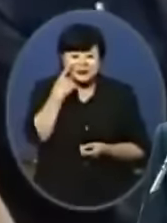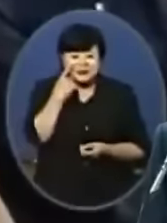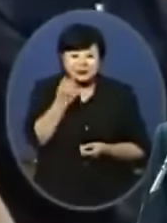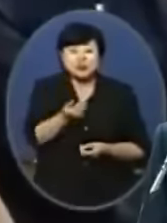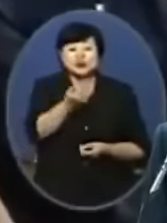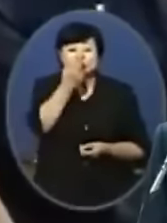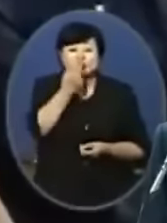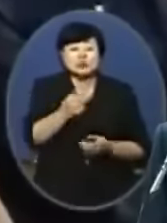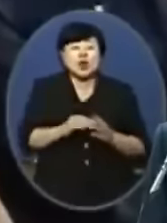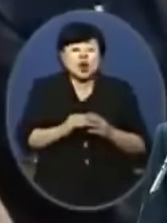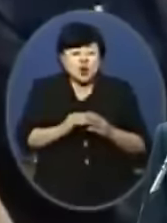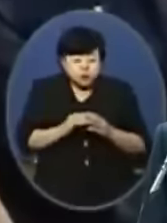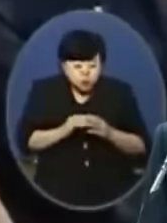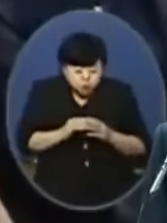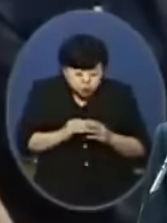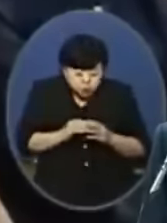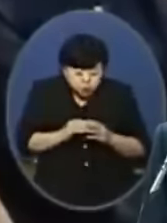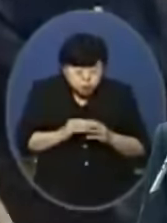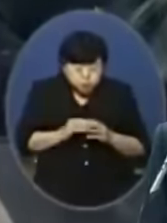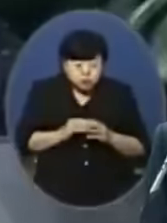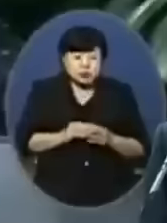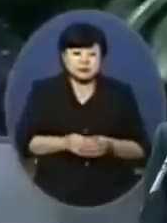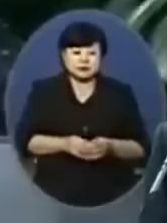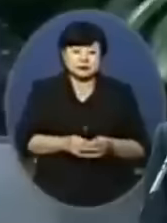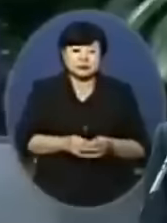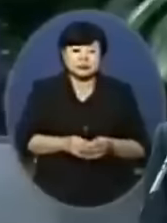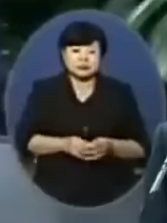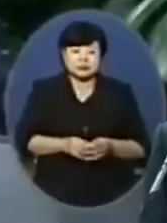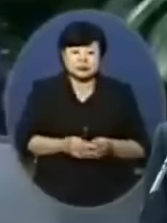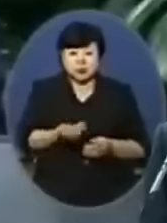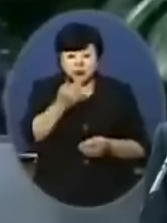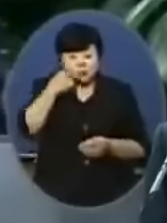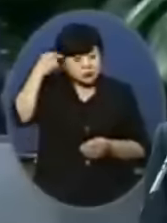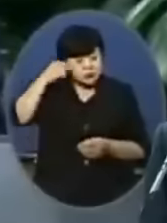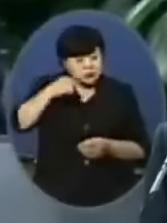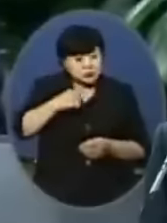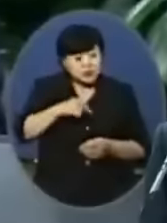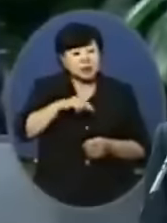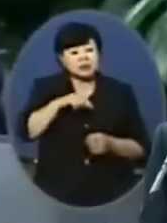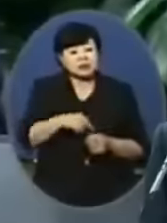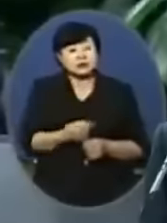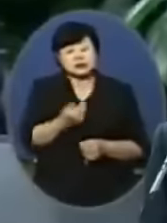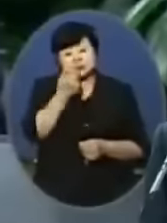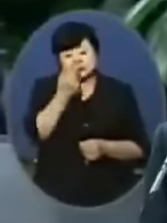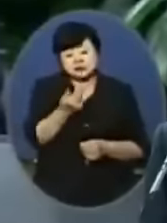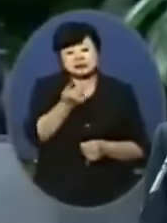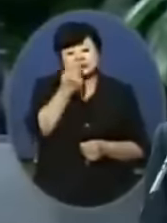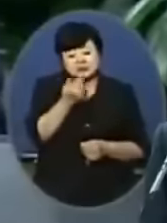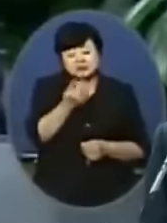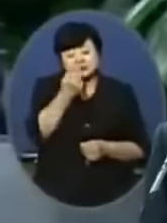그 숨을 쉴 때 여러분께 보통 공기를 느낍니까? 안 느끼지요? 자동적으로 숨을 쉬고 있죠.